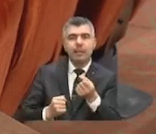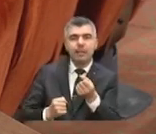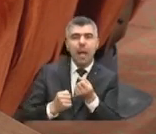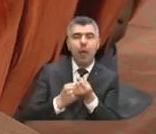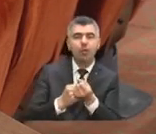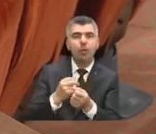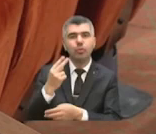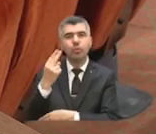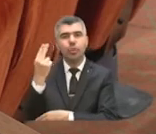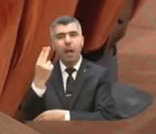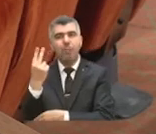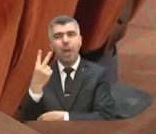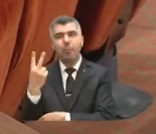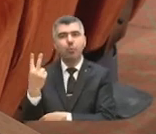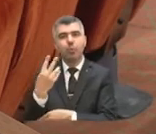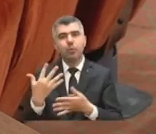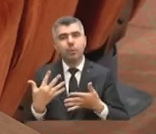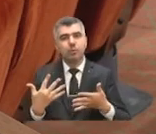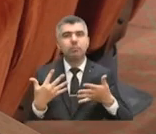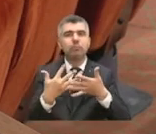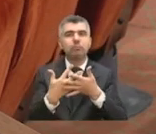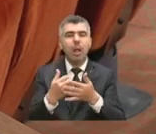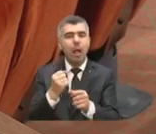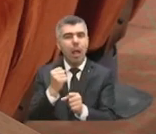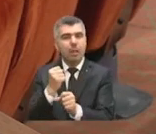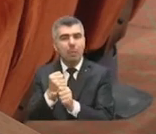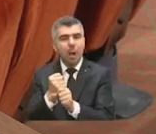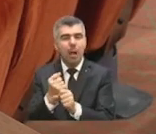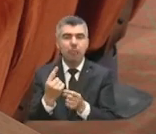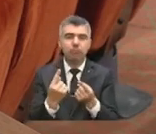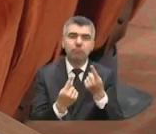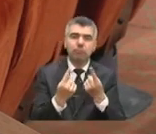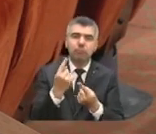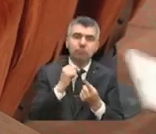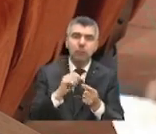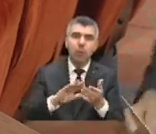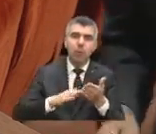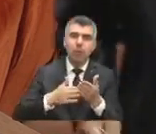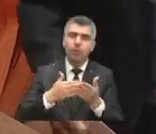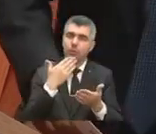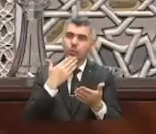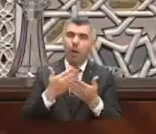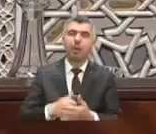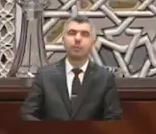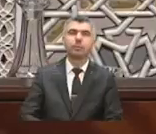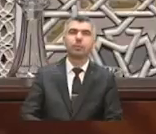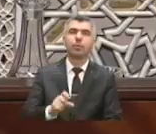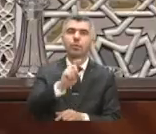معها على المتطلبات ديال سوق الشغل ولا المتطلبات المجتمعية ككل. شكرا. تعقيب السيد نائب.